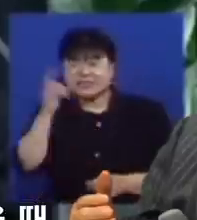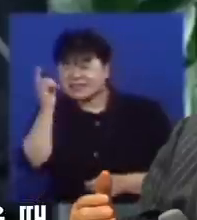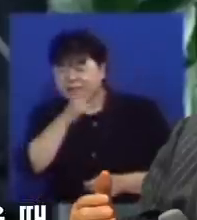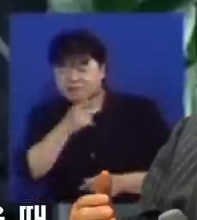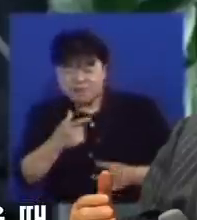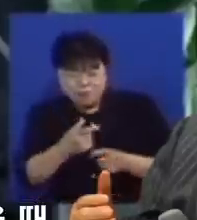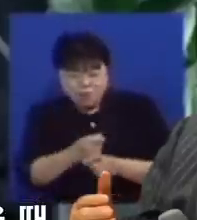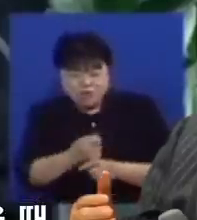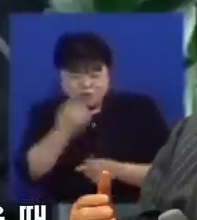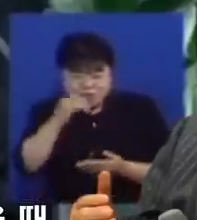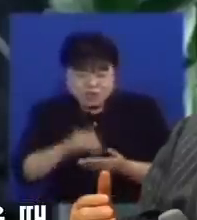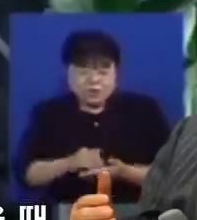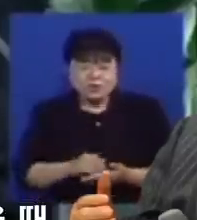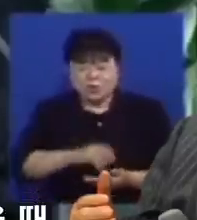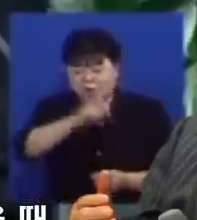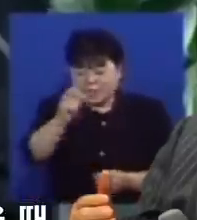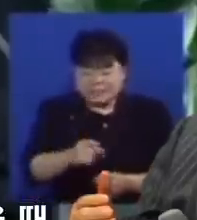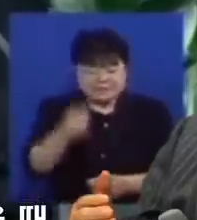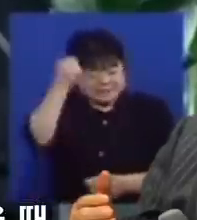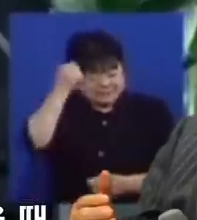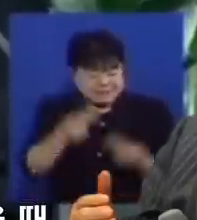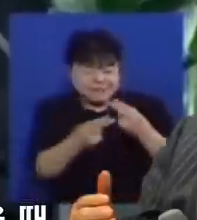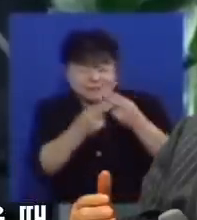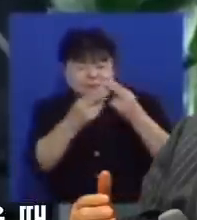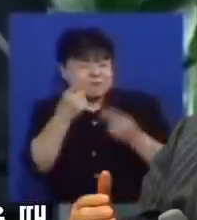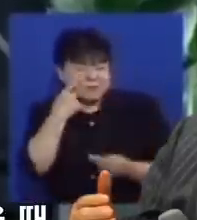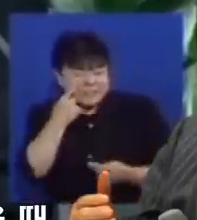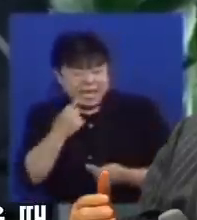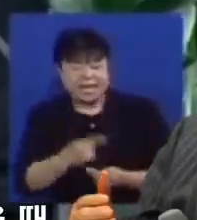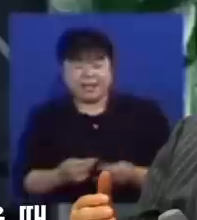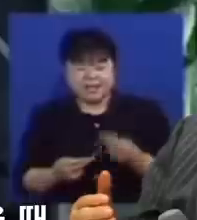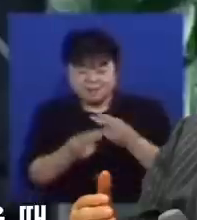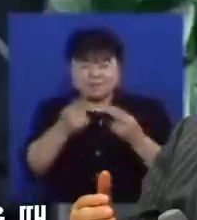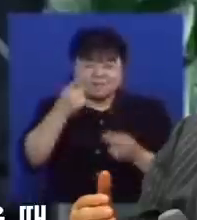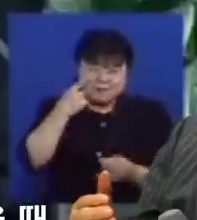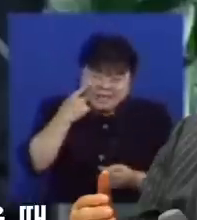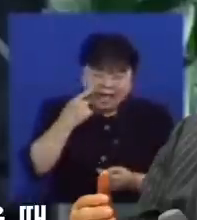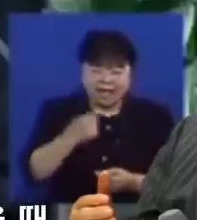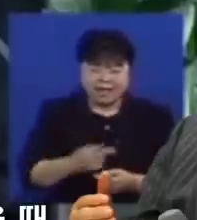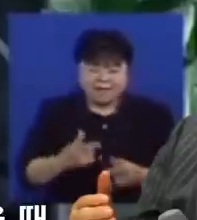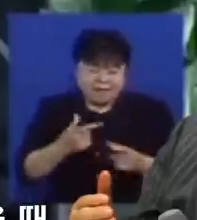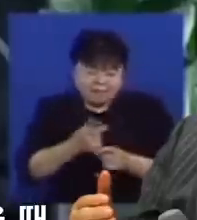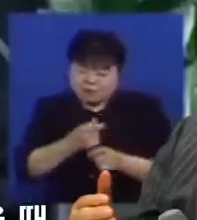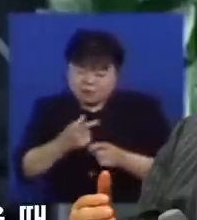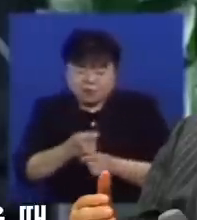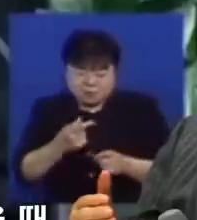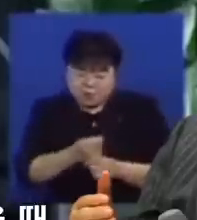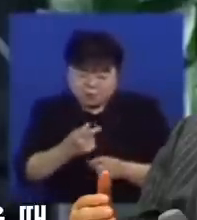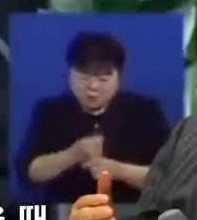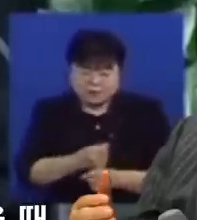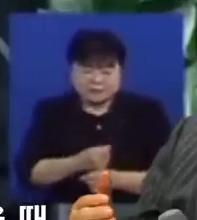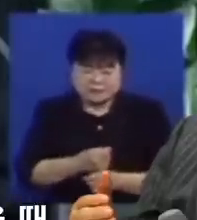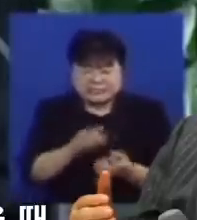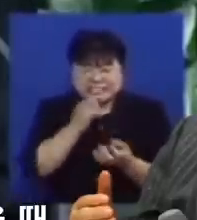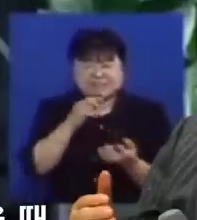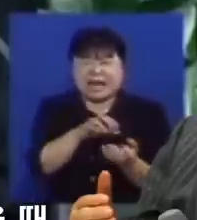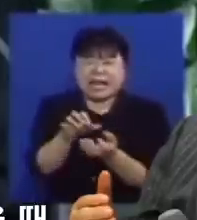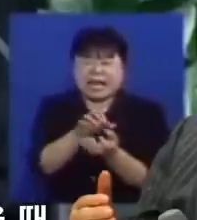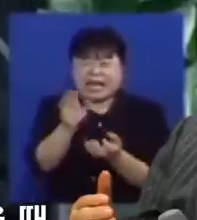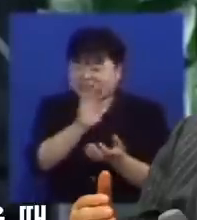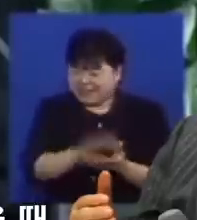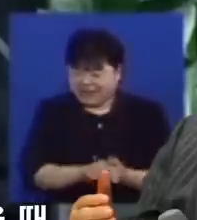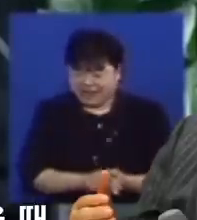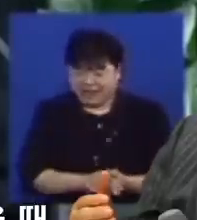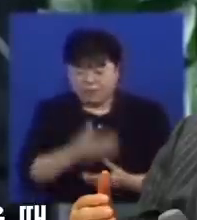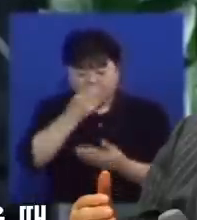원하는 돌에 새기듯이 마음에 새기고 두고 보자. 이제 잘 되는 거 한번 보자. 그렇게 니를 갈고 있습니다. 그러면